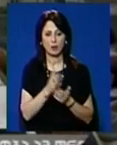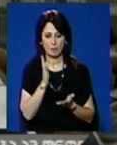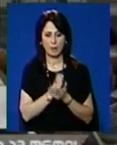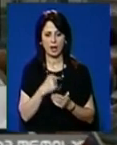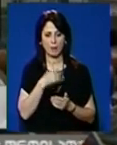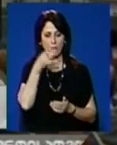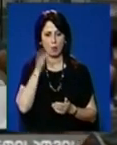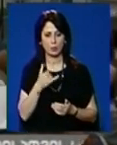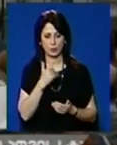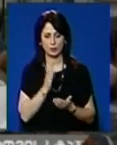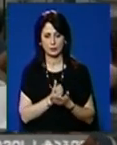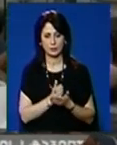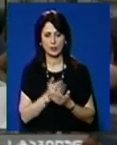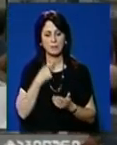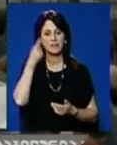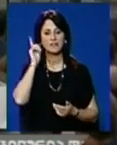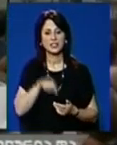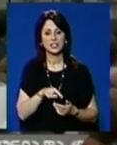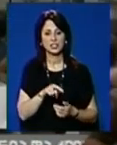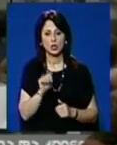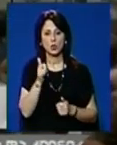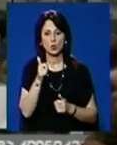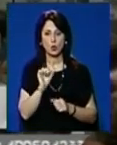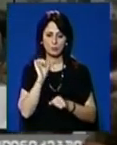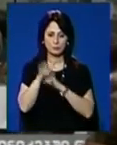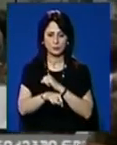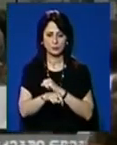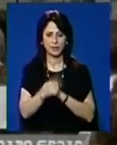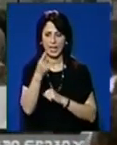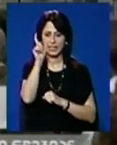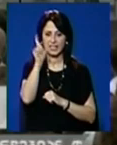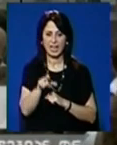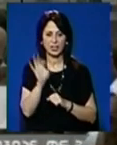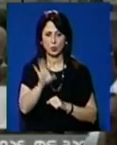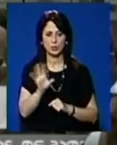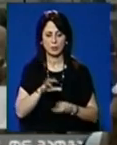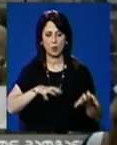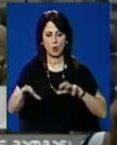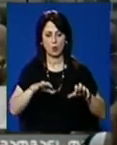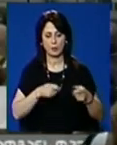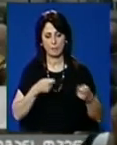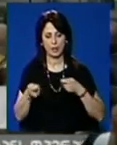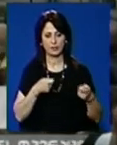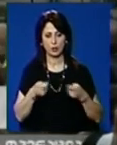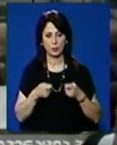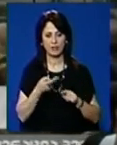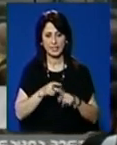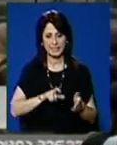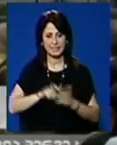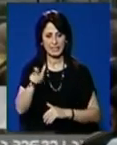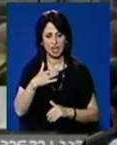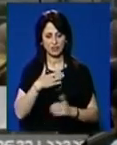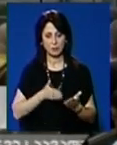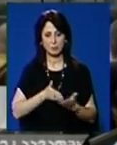მაქვს ამის გამოცდილება. მე ვიცი, როგორ დავამარცხო ერთი კაცის უსამართლო და კორუმპირებული მმართველობა და ეს გზა